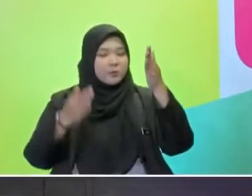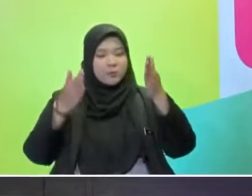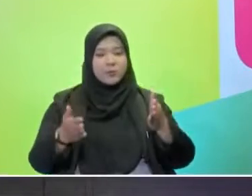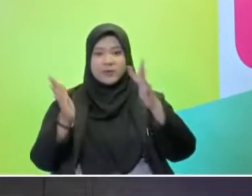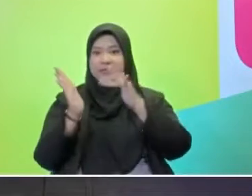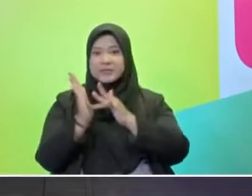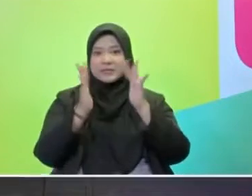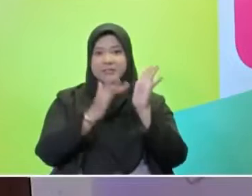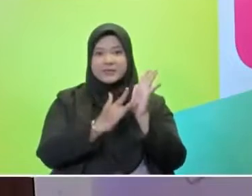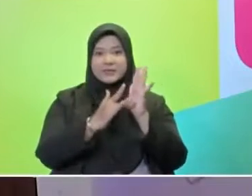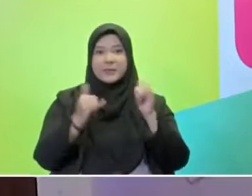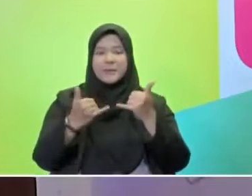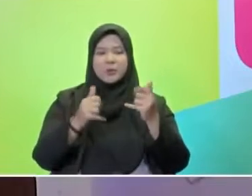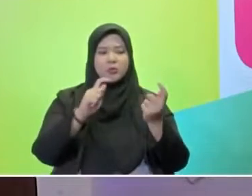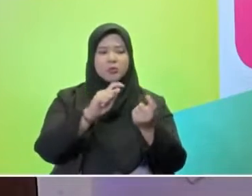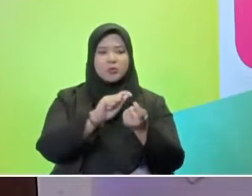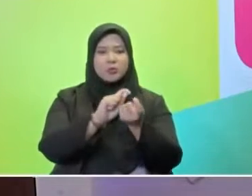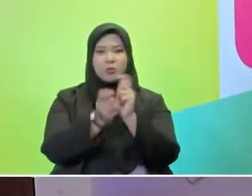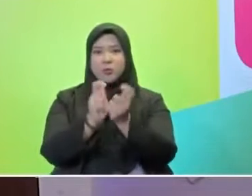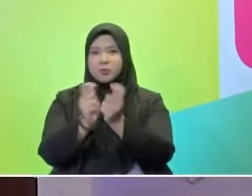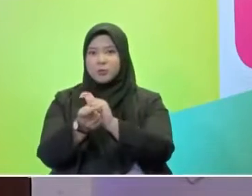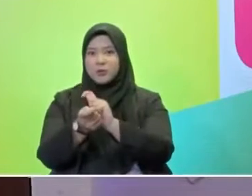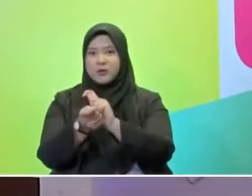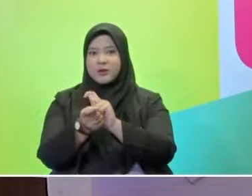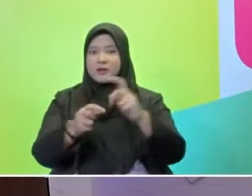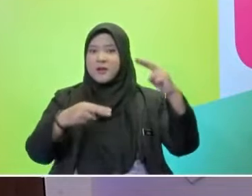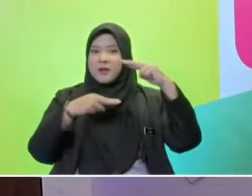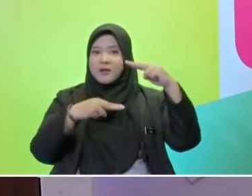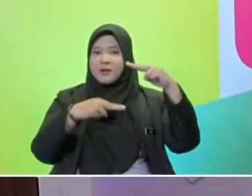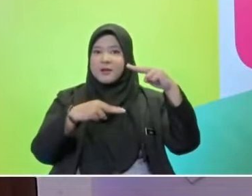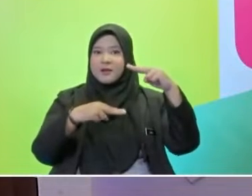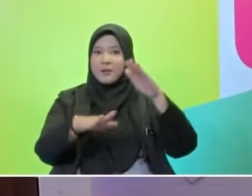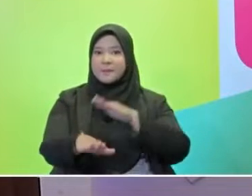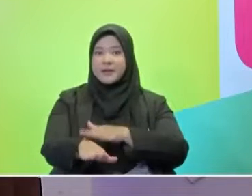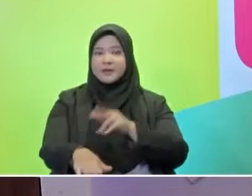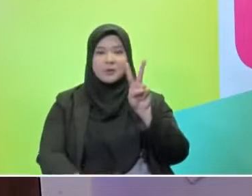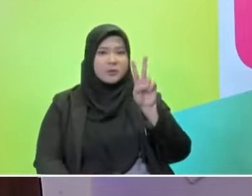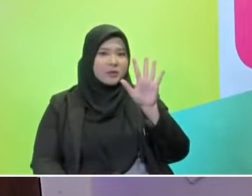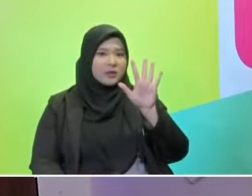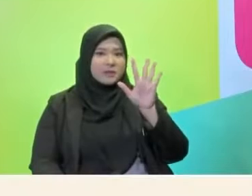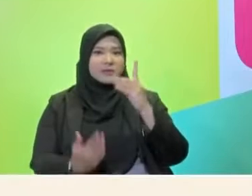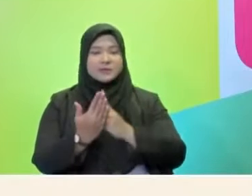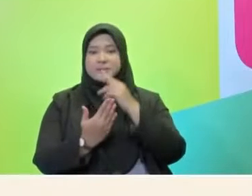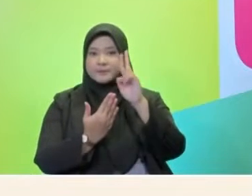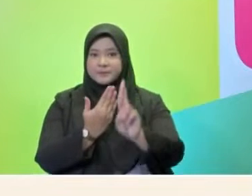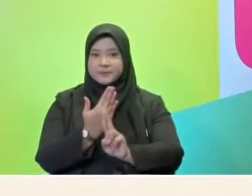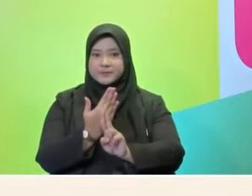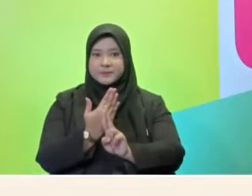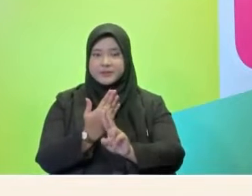Kan? Okay, seterusnya kita ada Hari Gawai. Okay, Hari Gawai ini disambut oleh kaum Dayak,